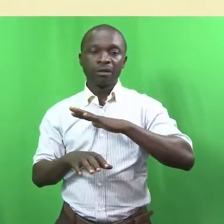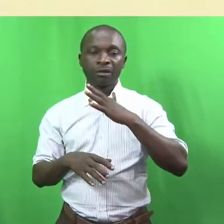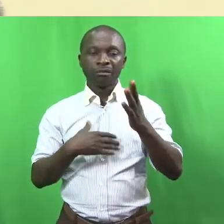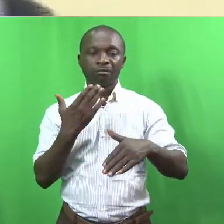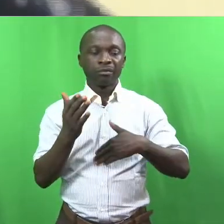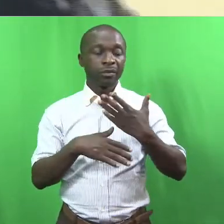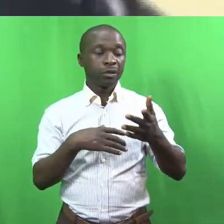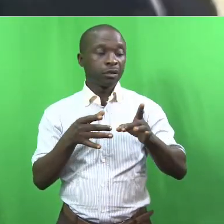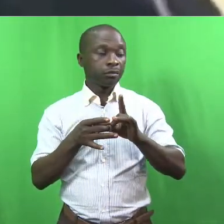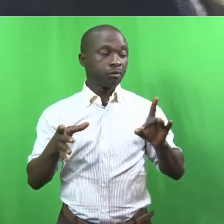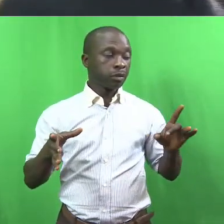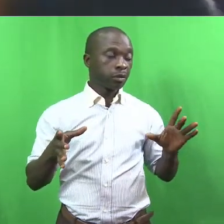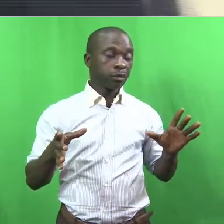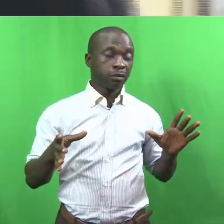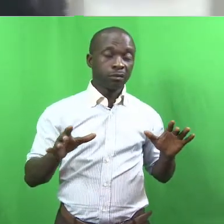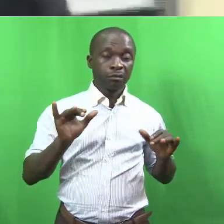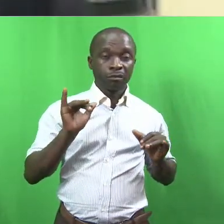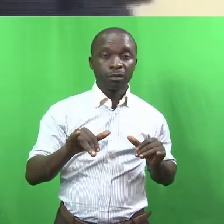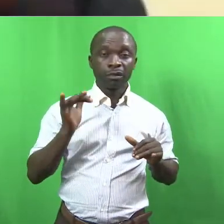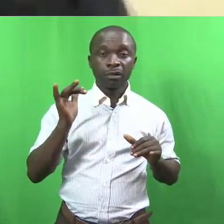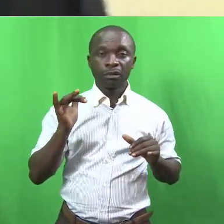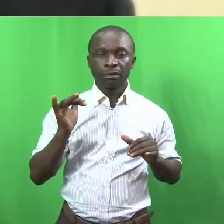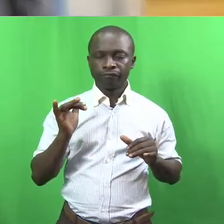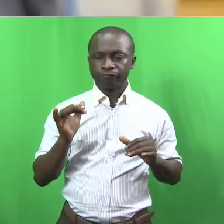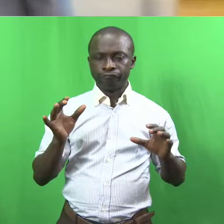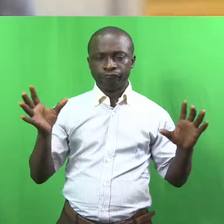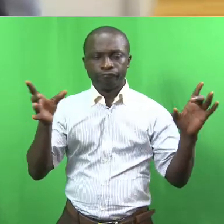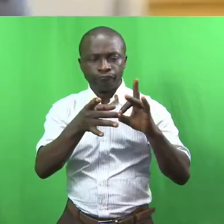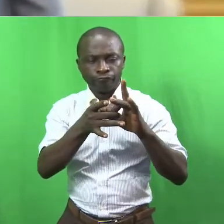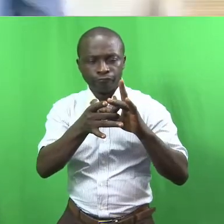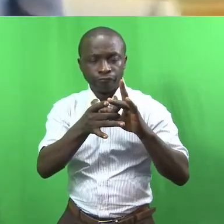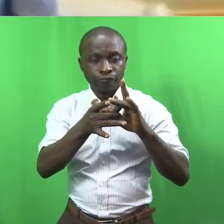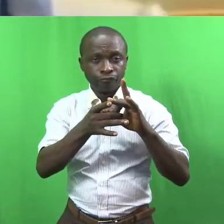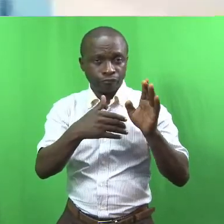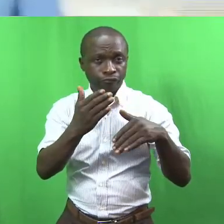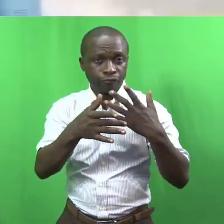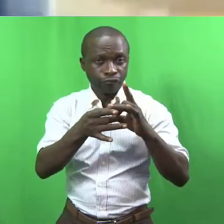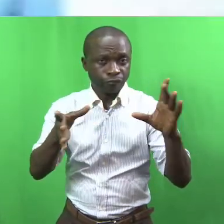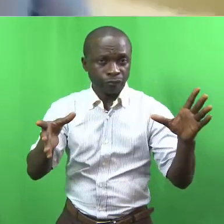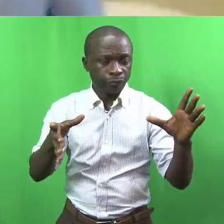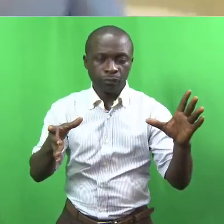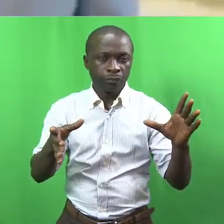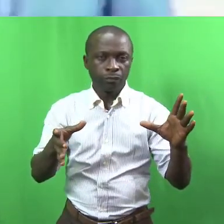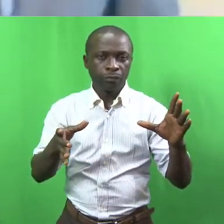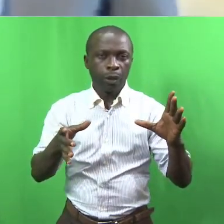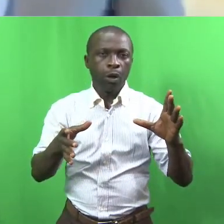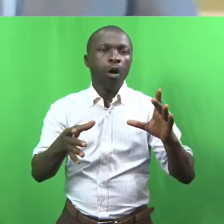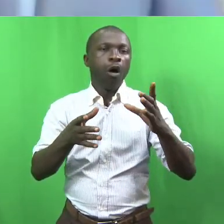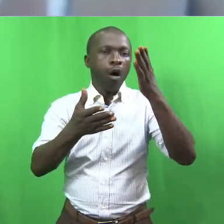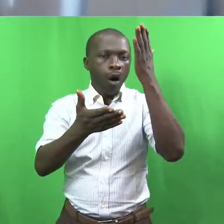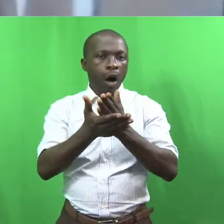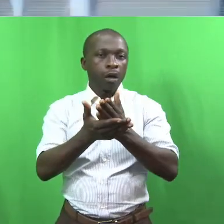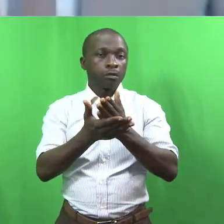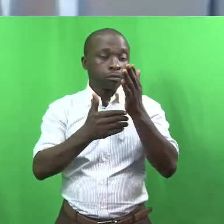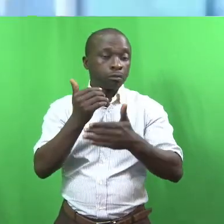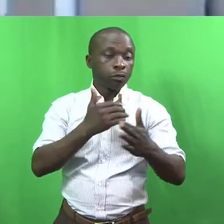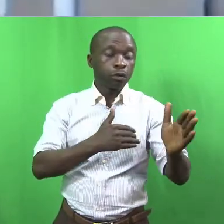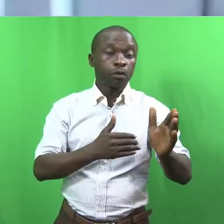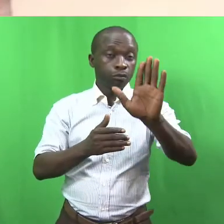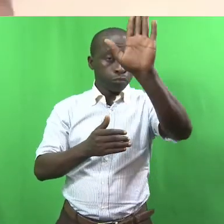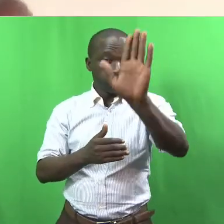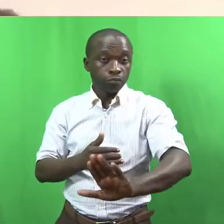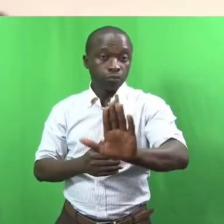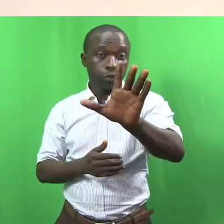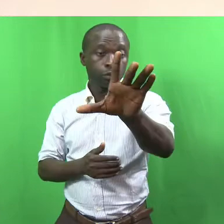2018. De ce fait, il rend la coalition au pouvoir et annonce la nomination à venir d'un informateur. Un homme qui devra lui trouver